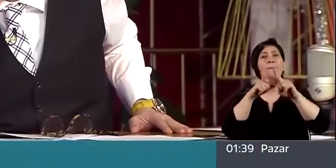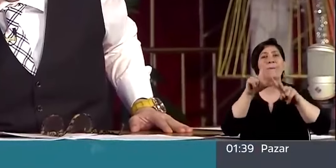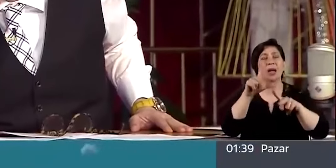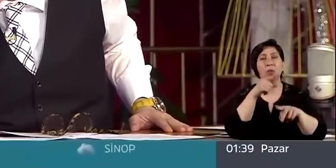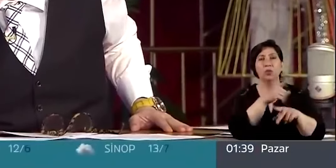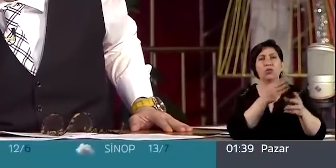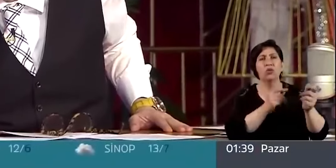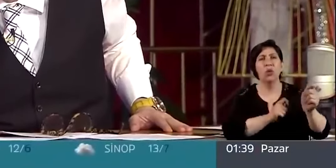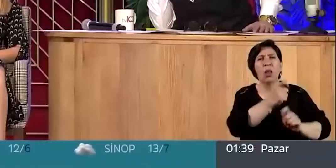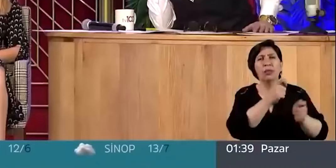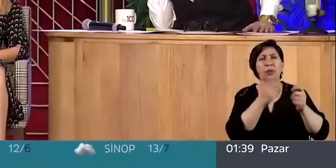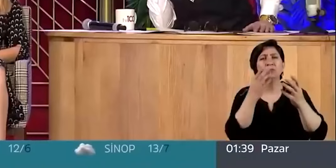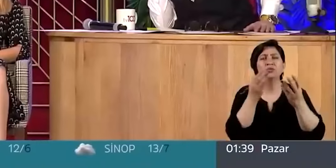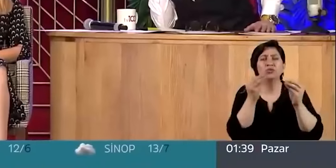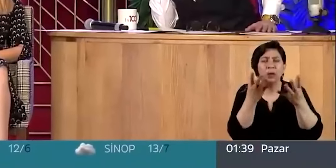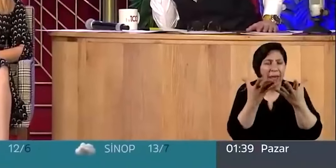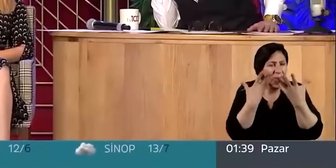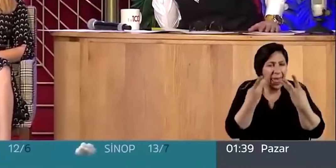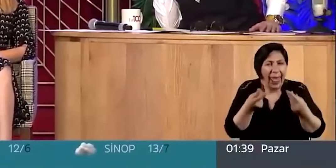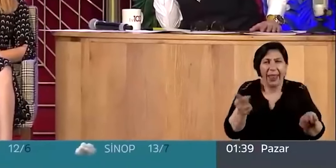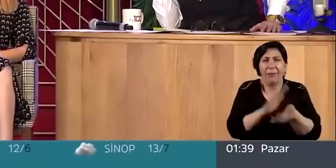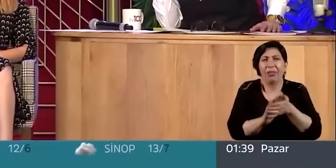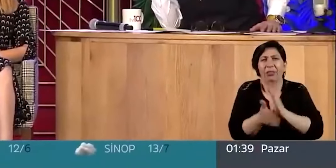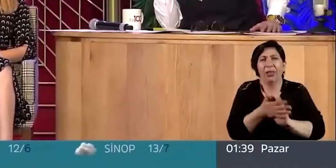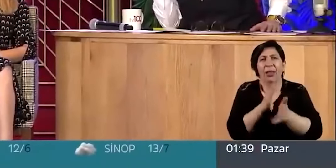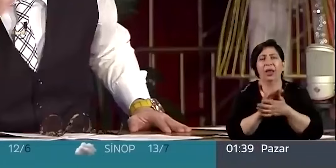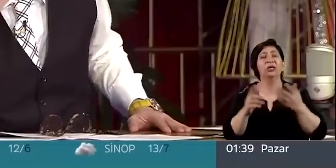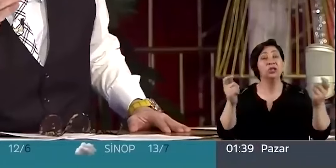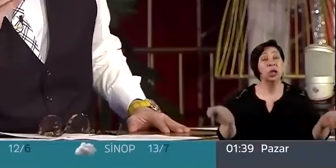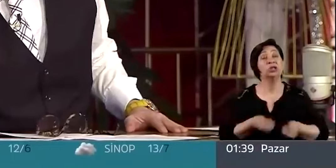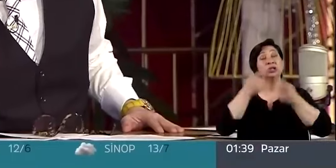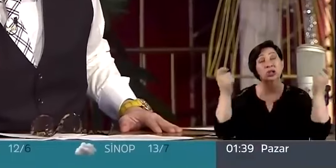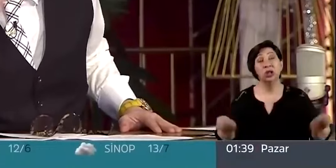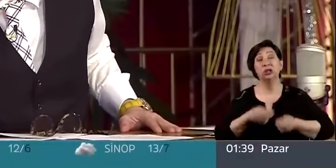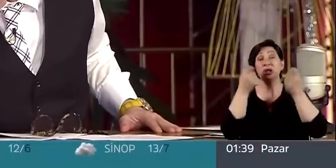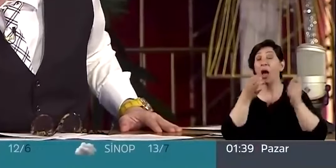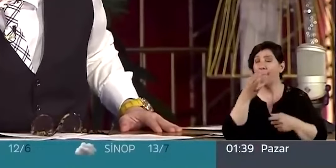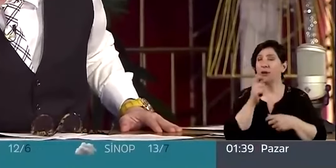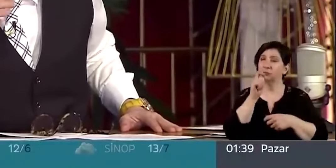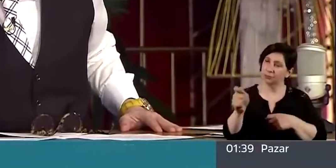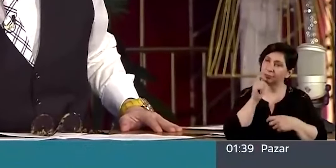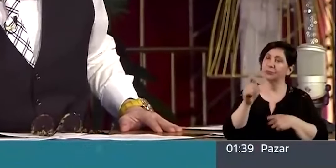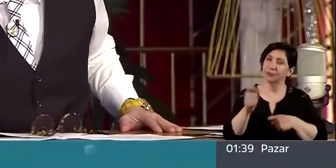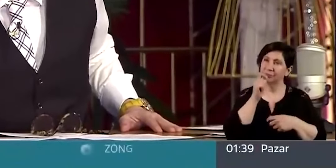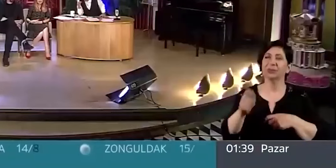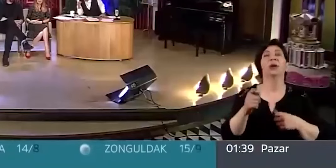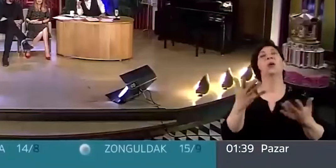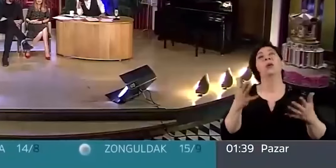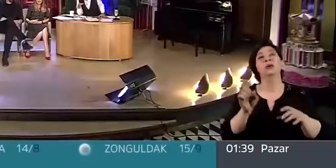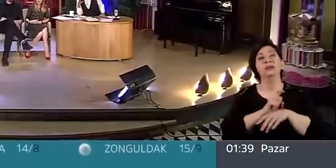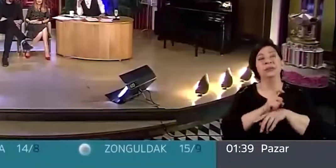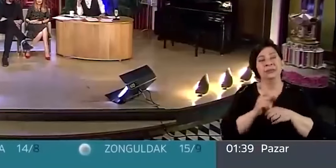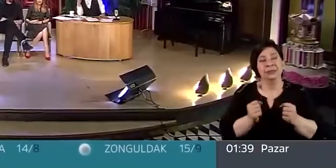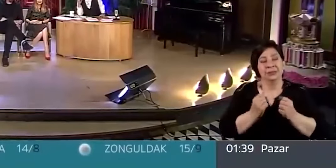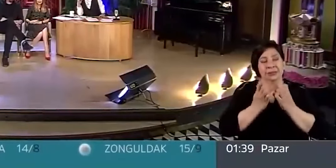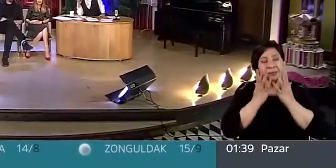kadar çocuğu kullan, çocuk bitti abi. Bitti. Çalışmaktan, haber sunmaktan, stres